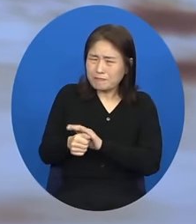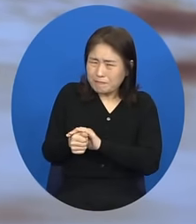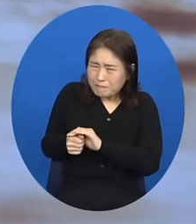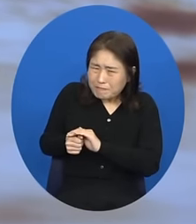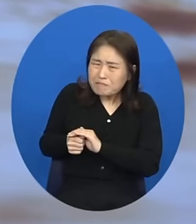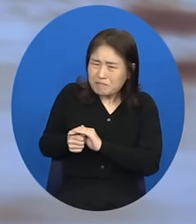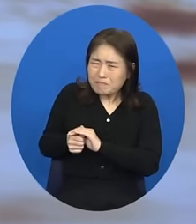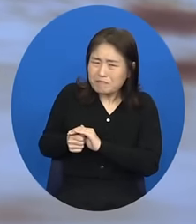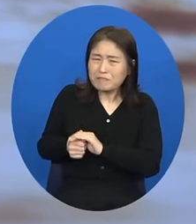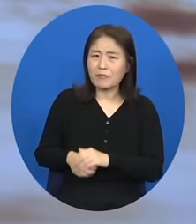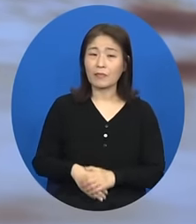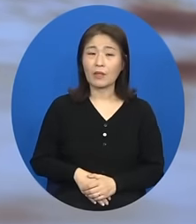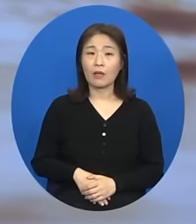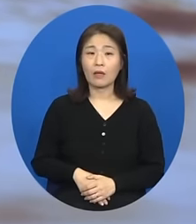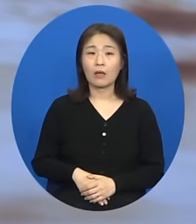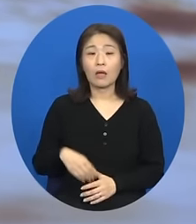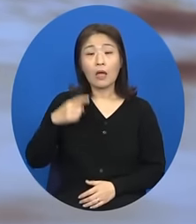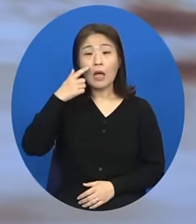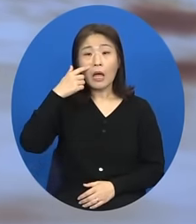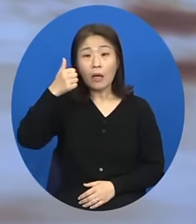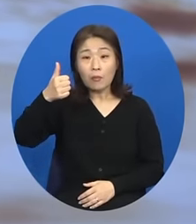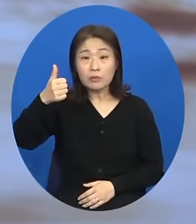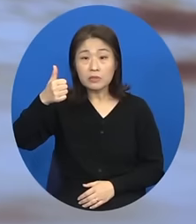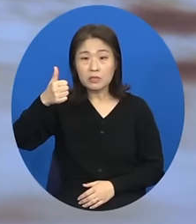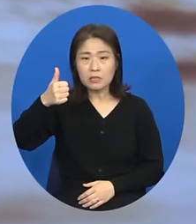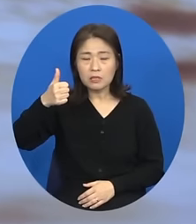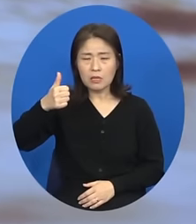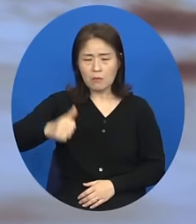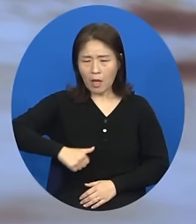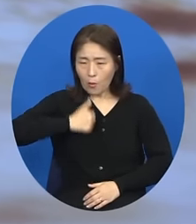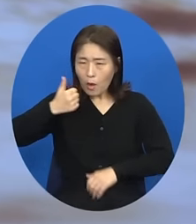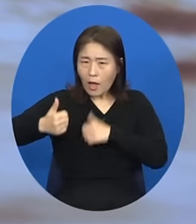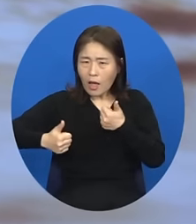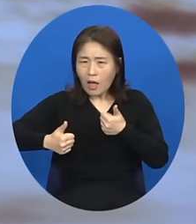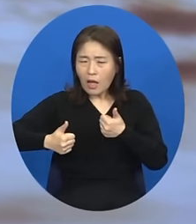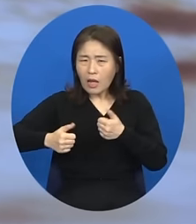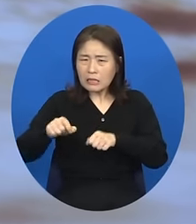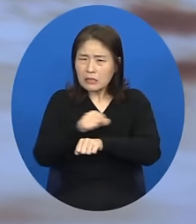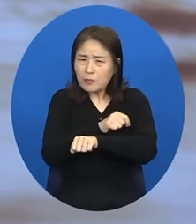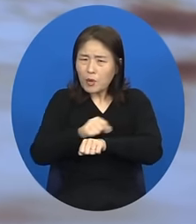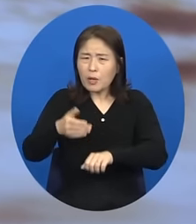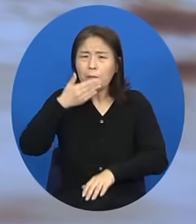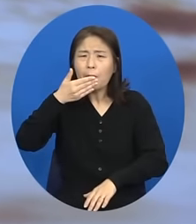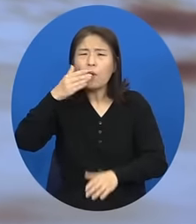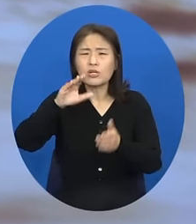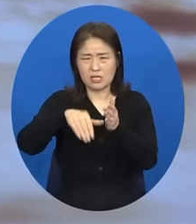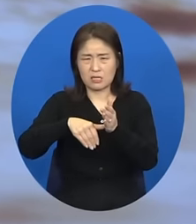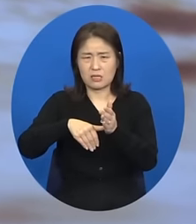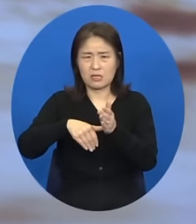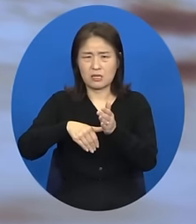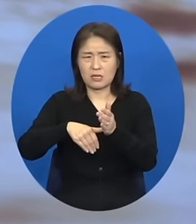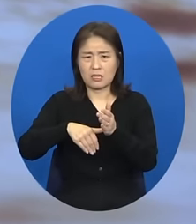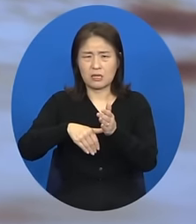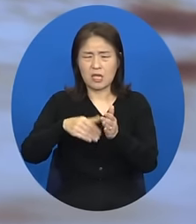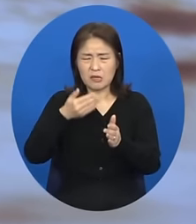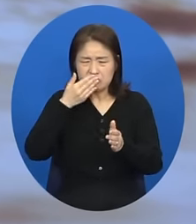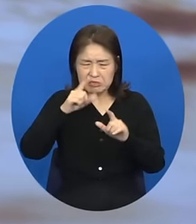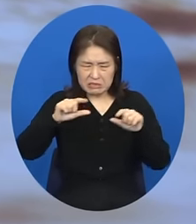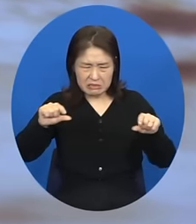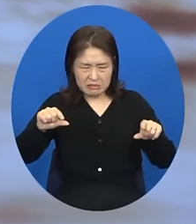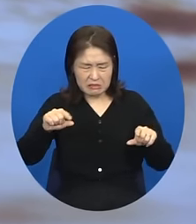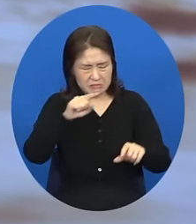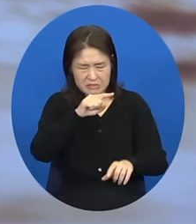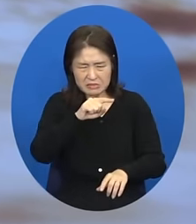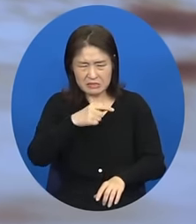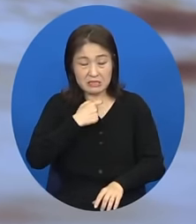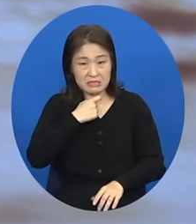많이 내셨어요. 근데 주로 식사할 때 그 모습이 나타났는데요, 마음에 들지 않는 음식이 나오거나 아니면은